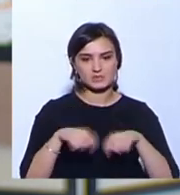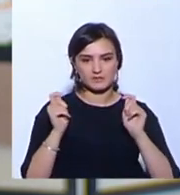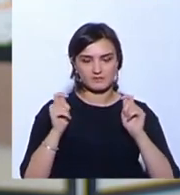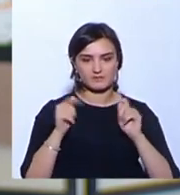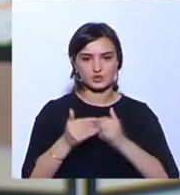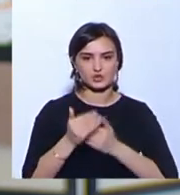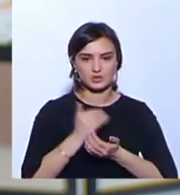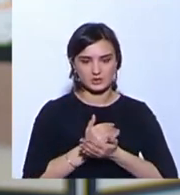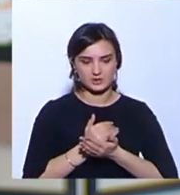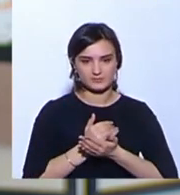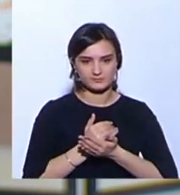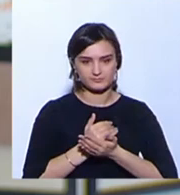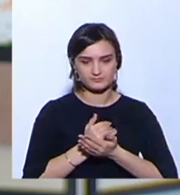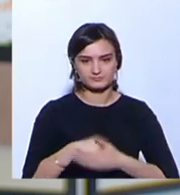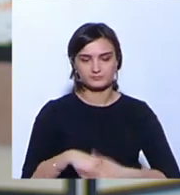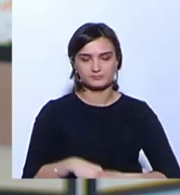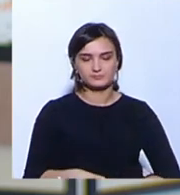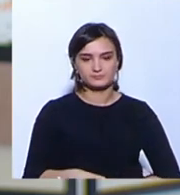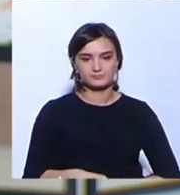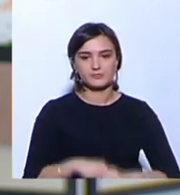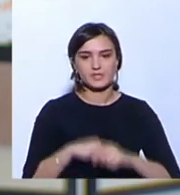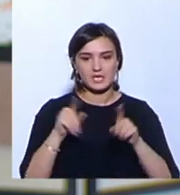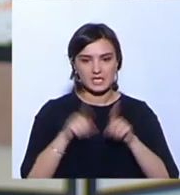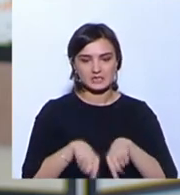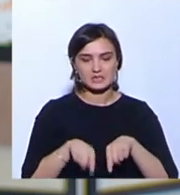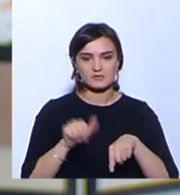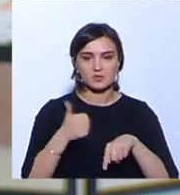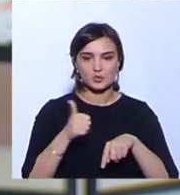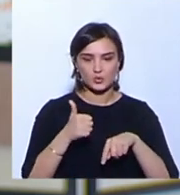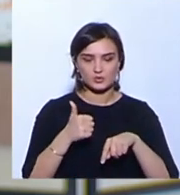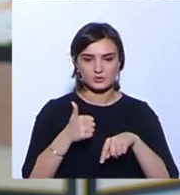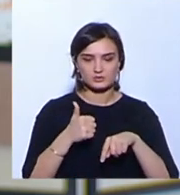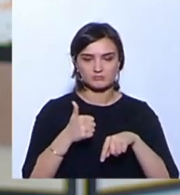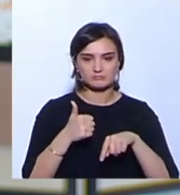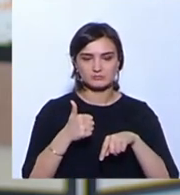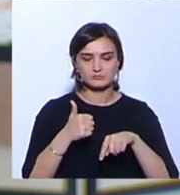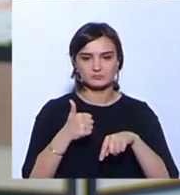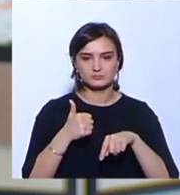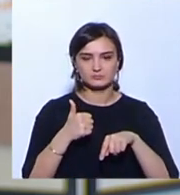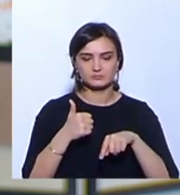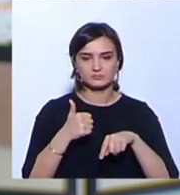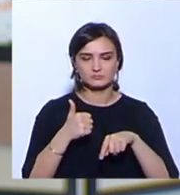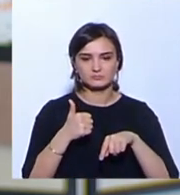დარღვევის შედეგი. ასევე, როგორც